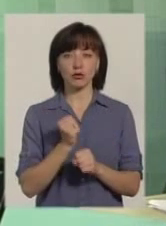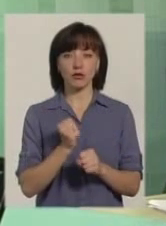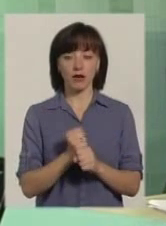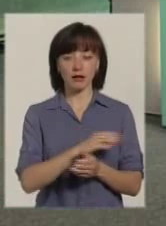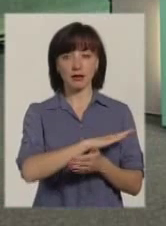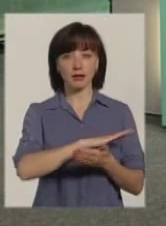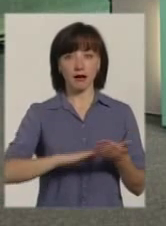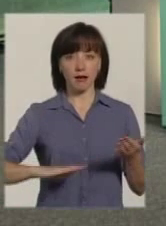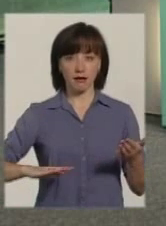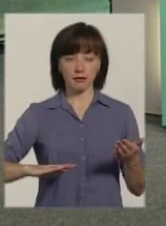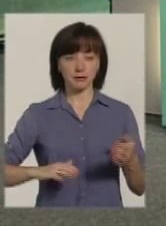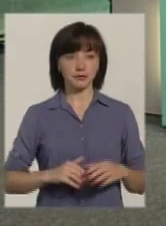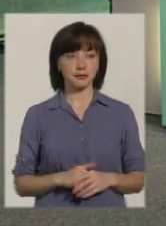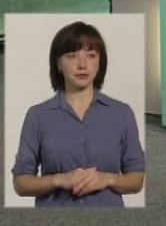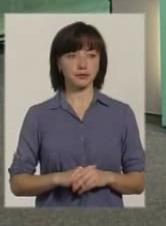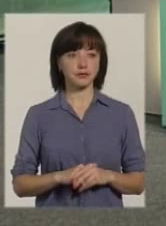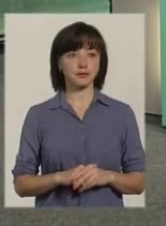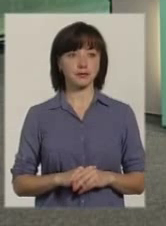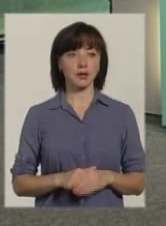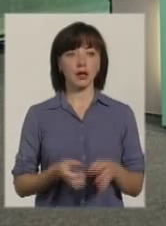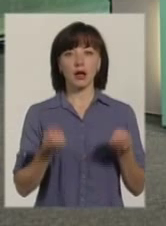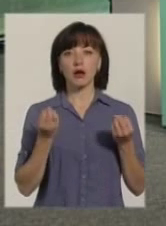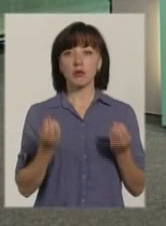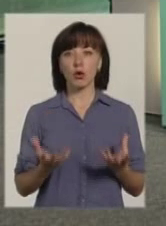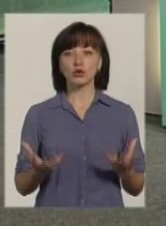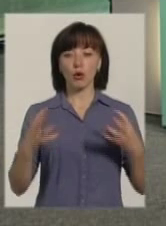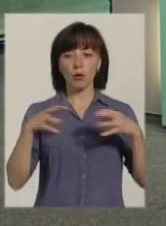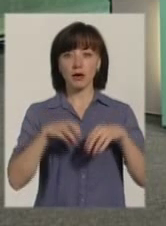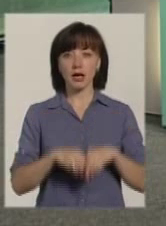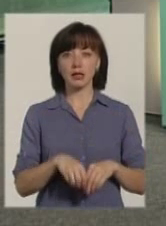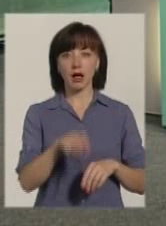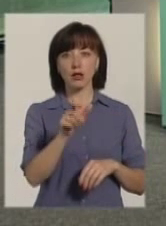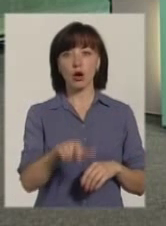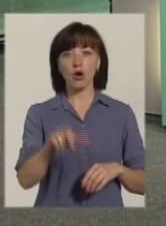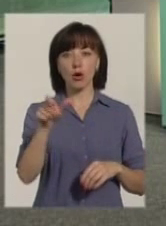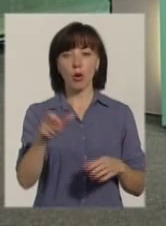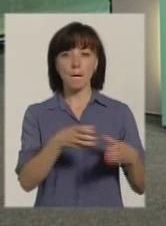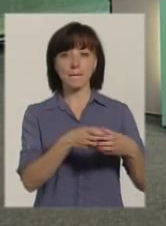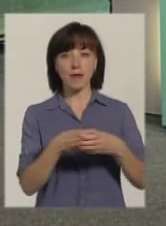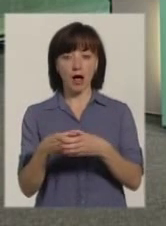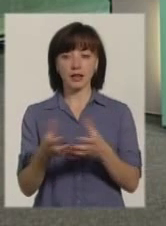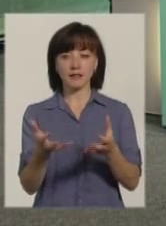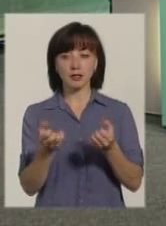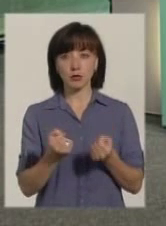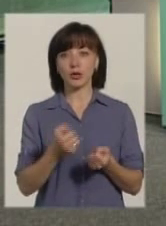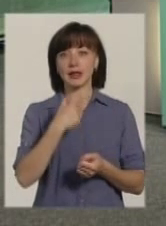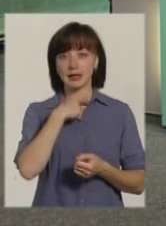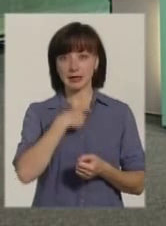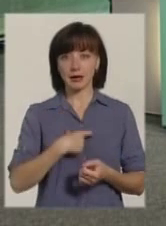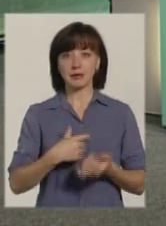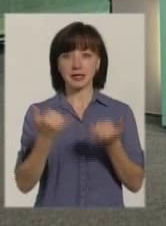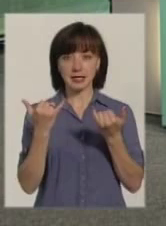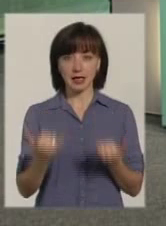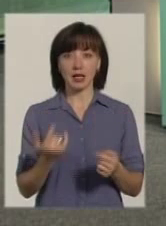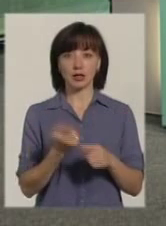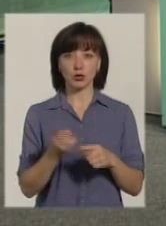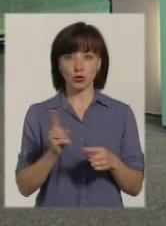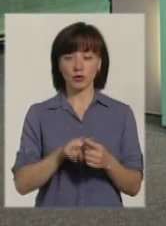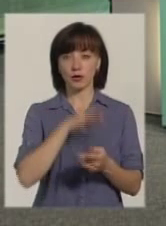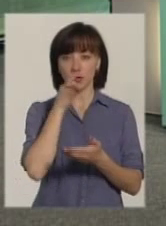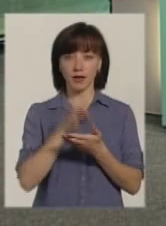і далі. Просто об'єднані громади, які візьмуть на себе зараз цю відповідальність